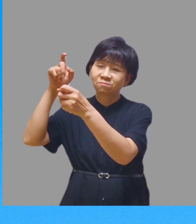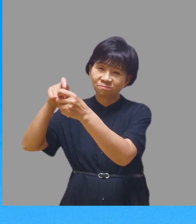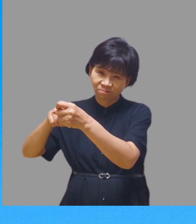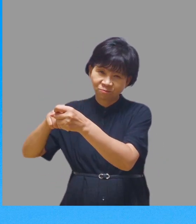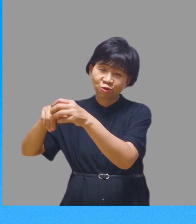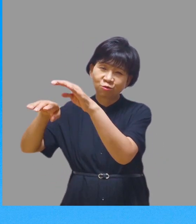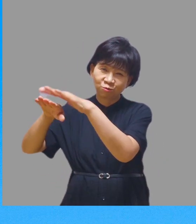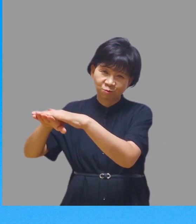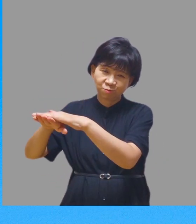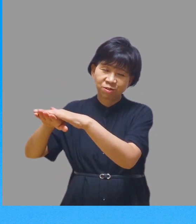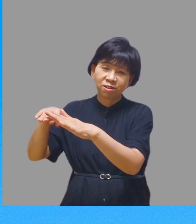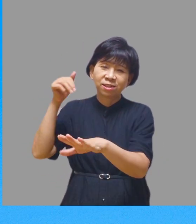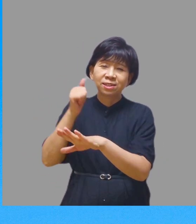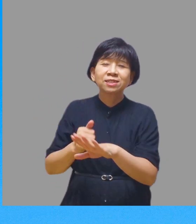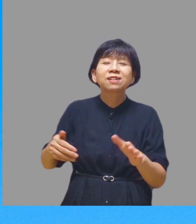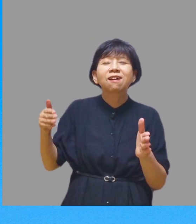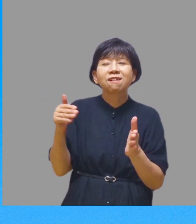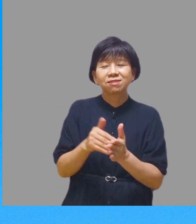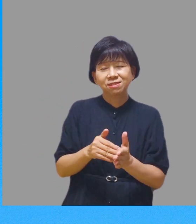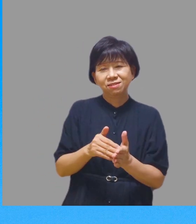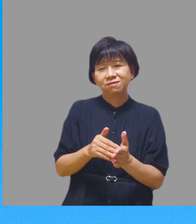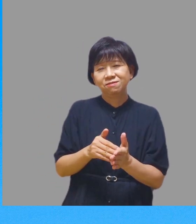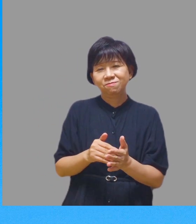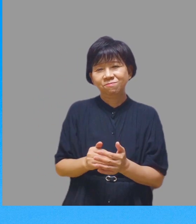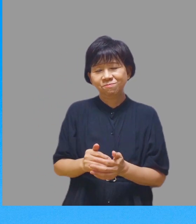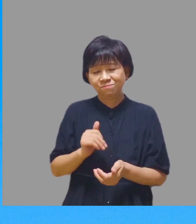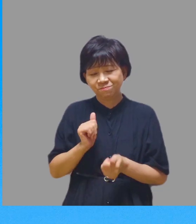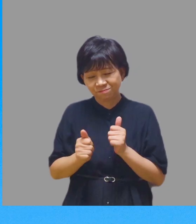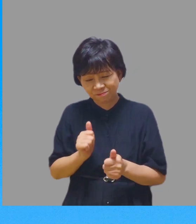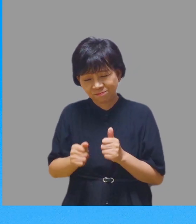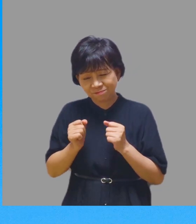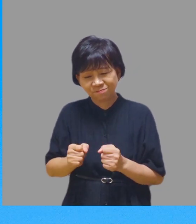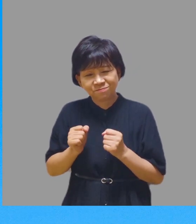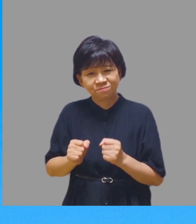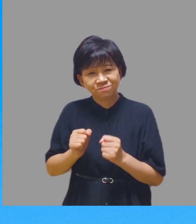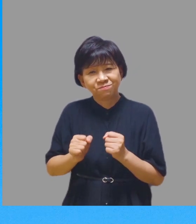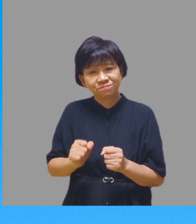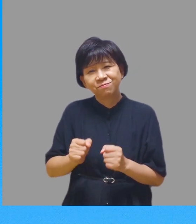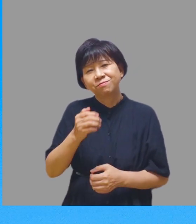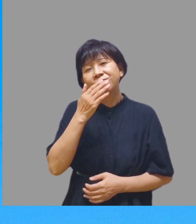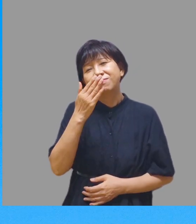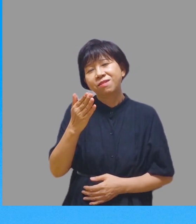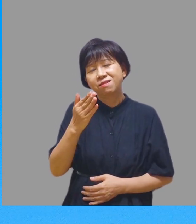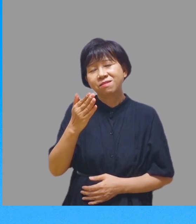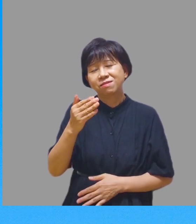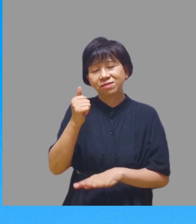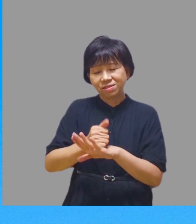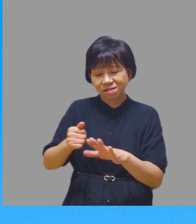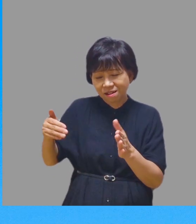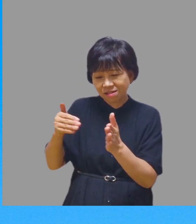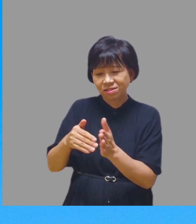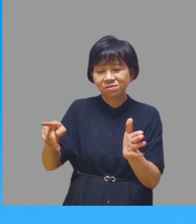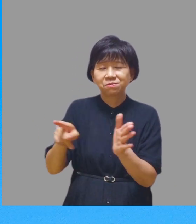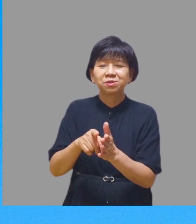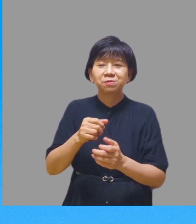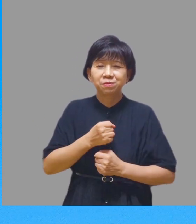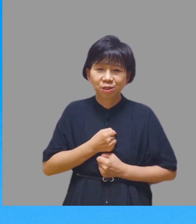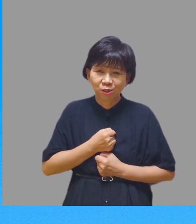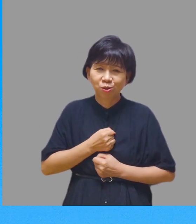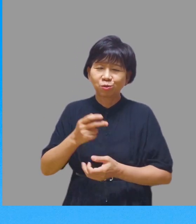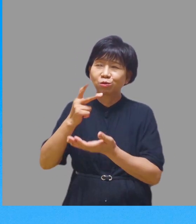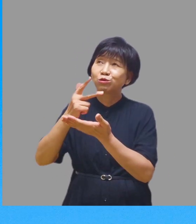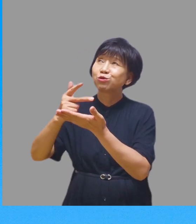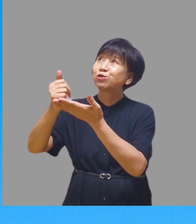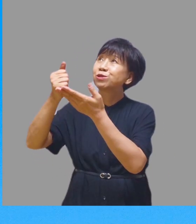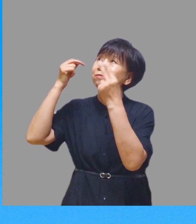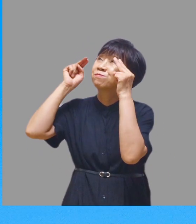끝까지 달려갈 수 있습니다. 오늘도 주님께 시선을 고정하시고 끝까지 믿음을 지키며